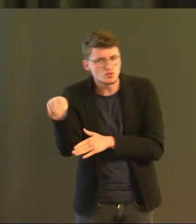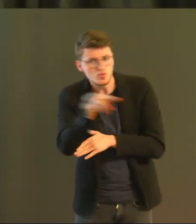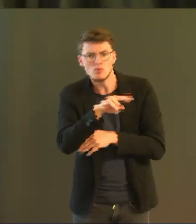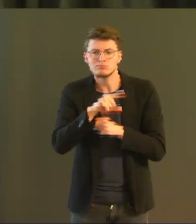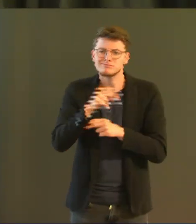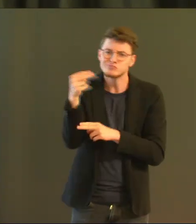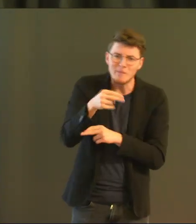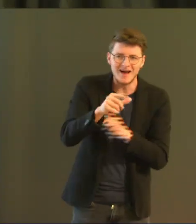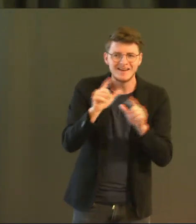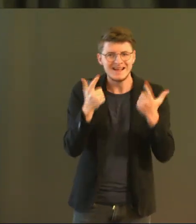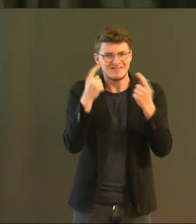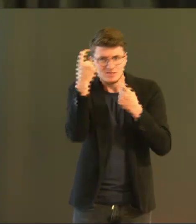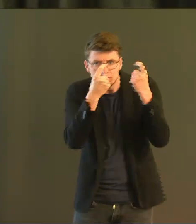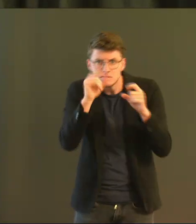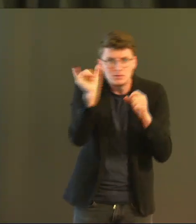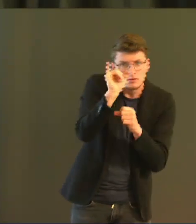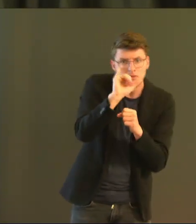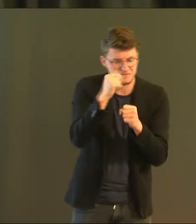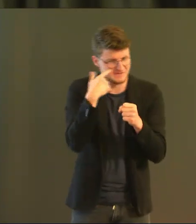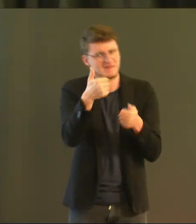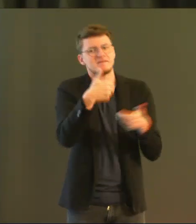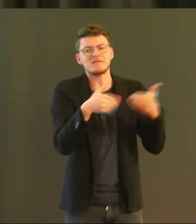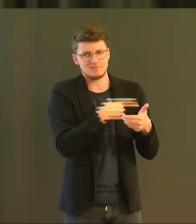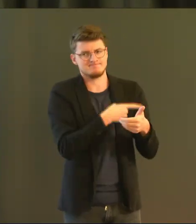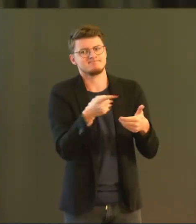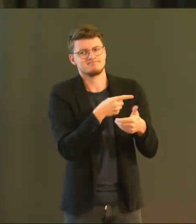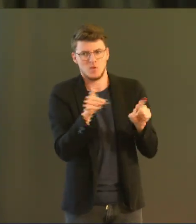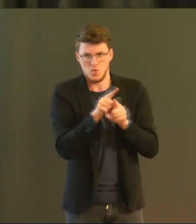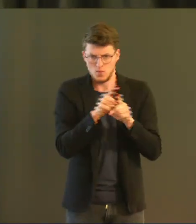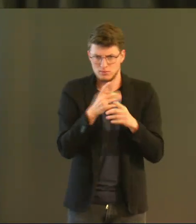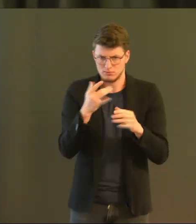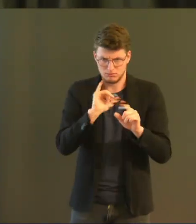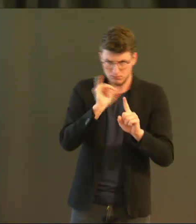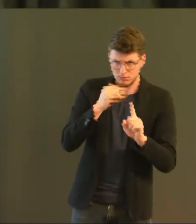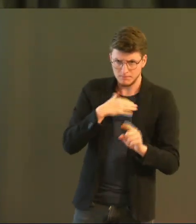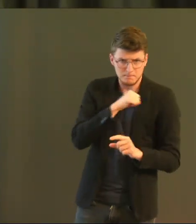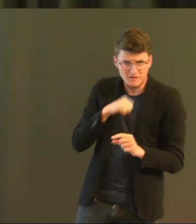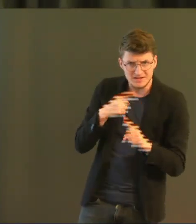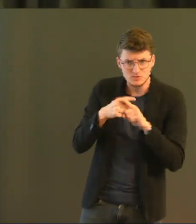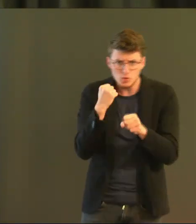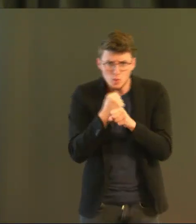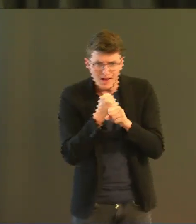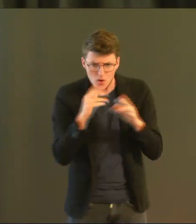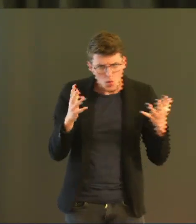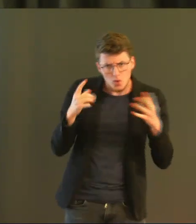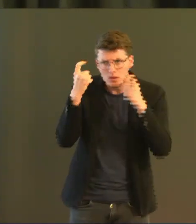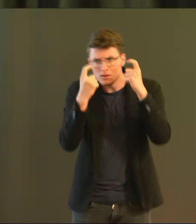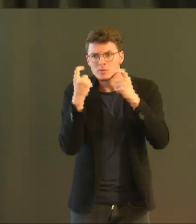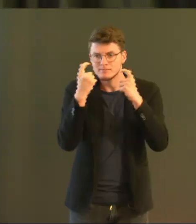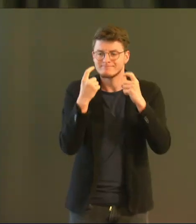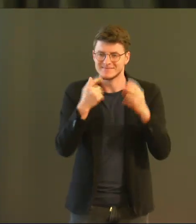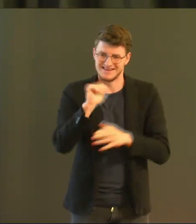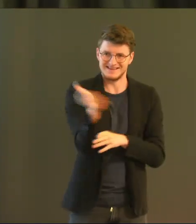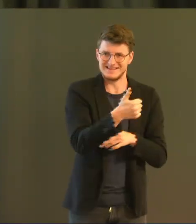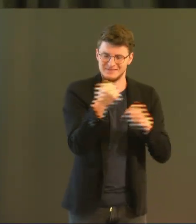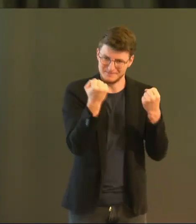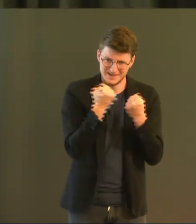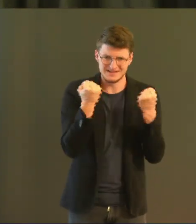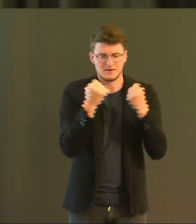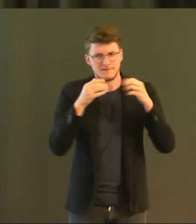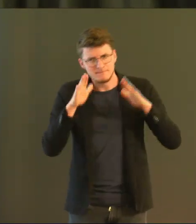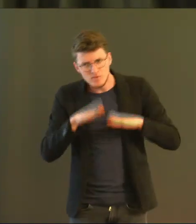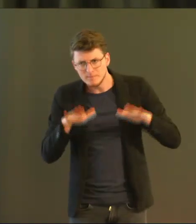mais le rire la terre il faut revenir au